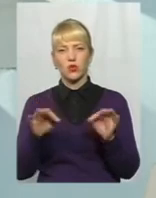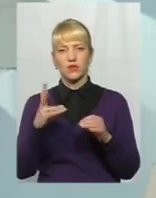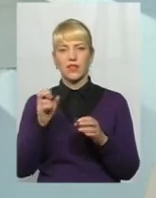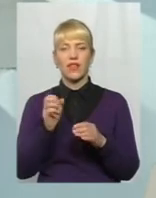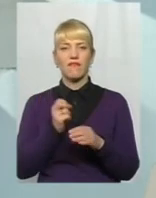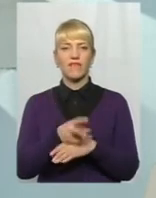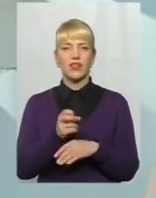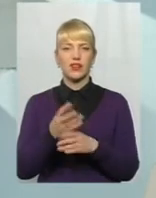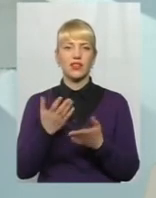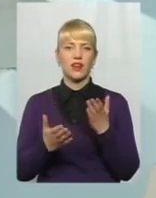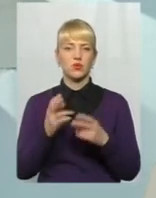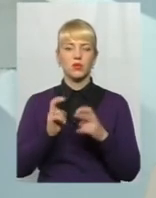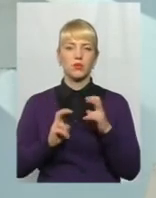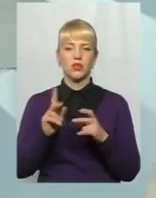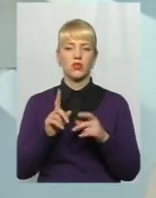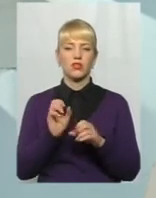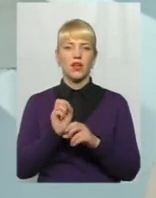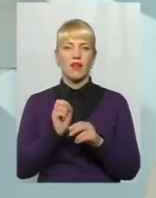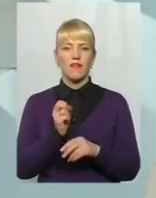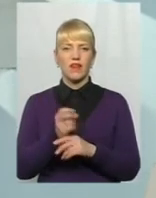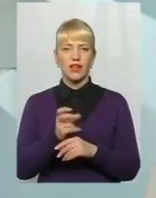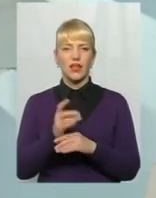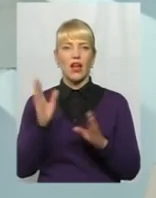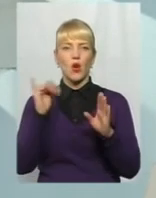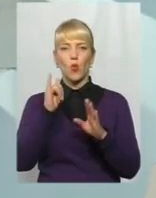Коли підприємство яке-небудь викидає щось в повітря, воно